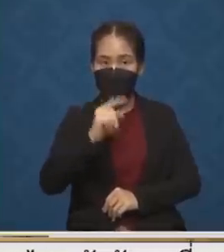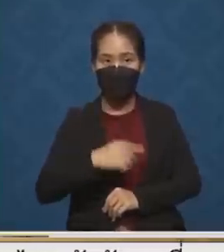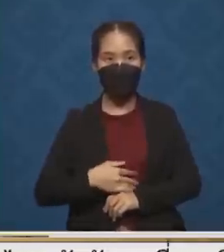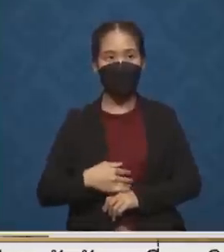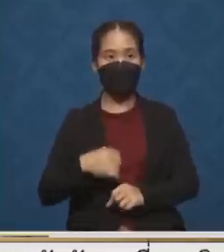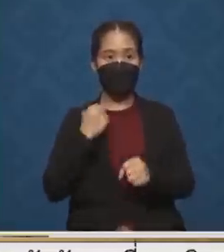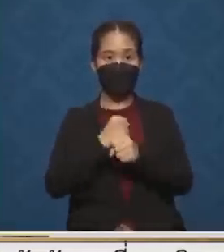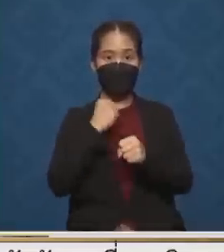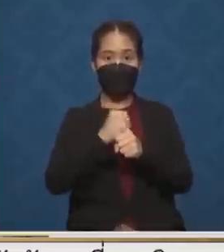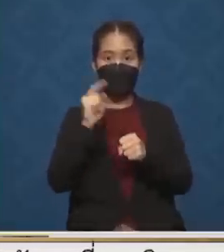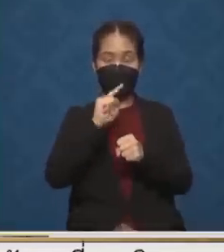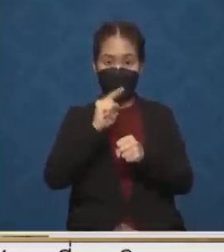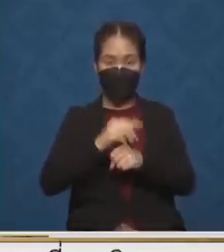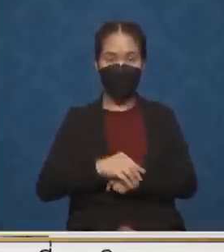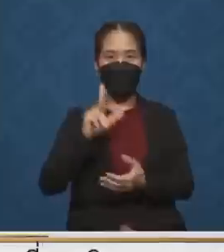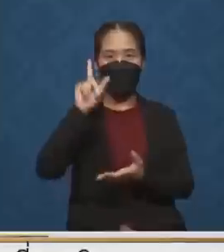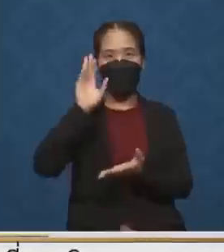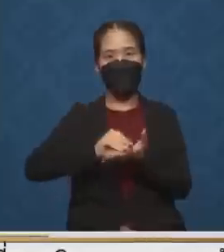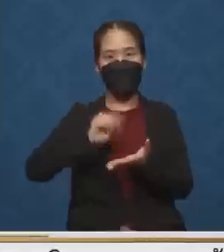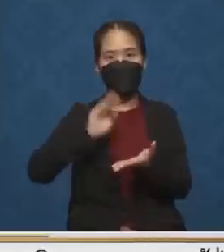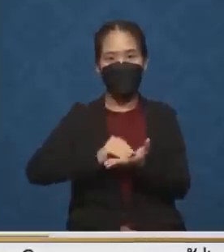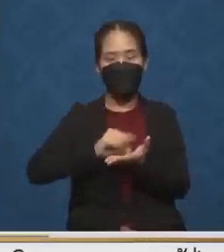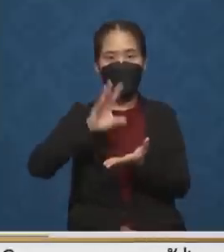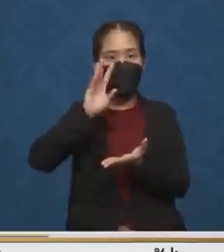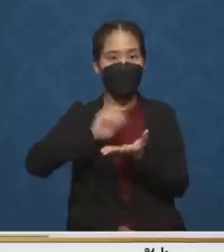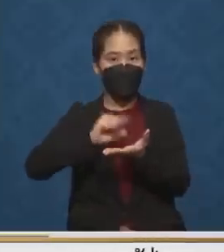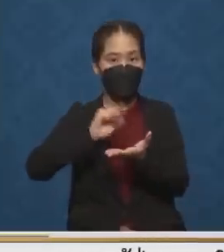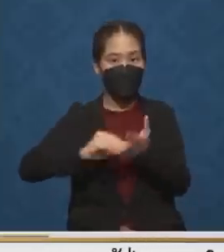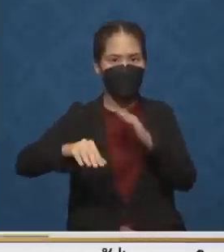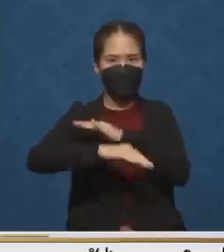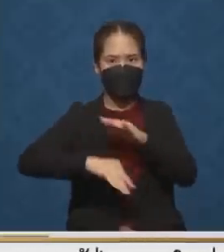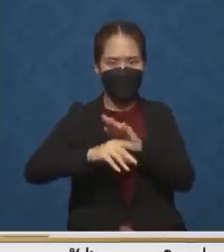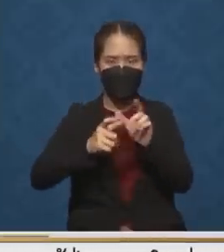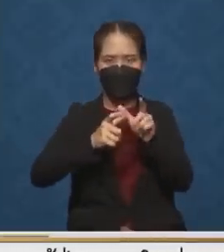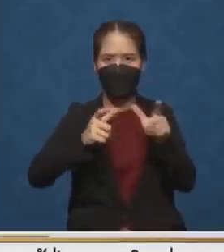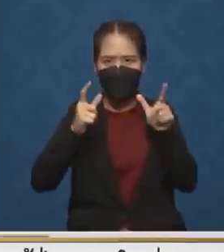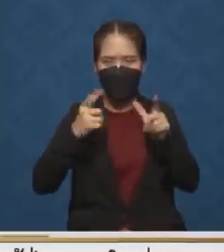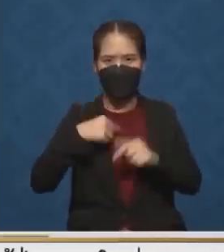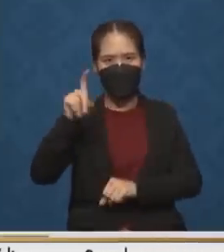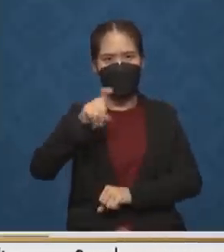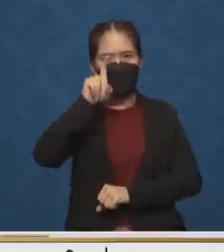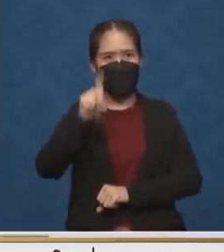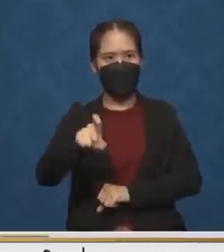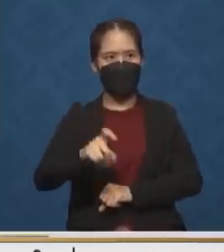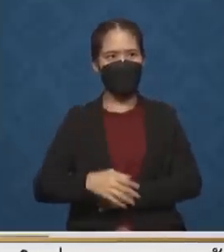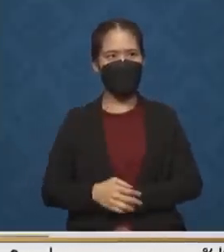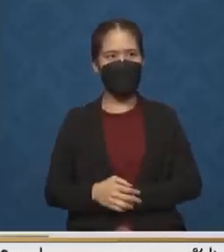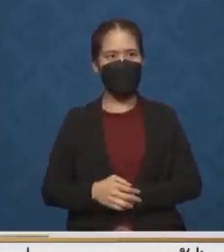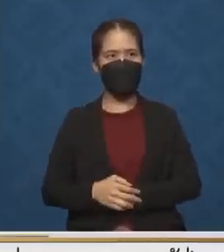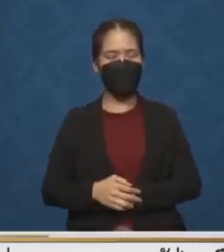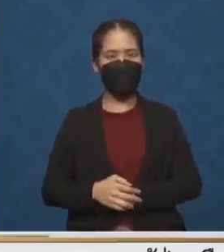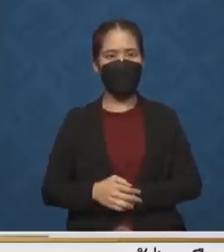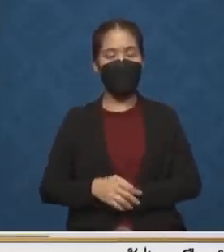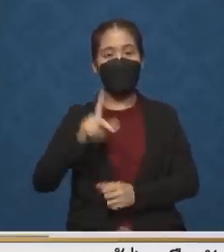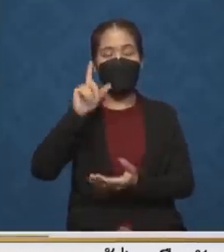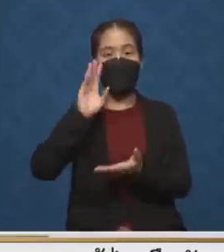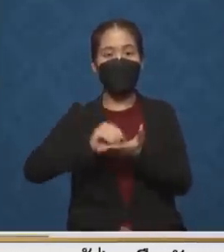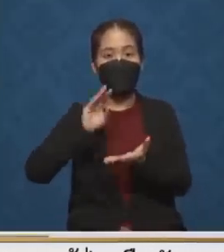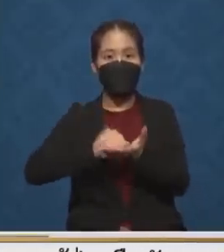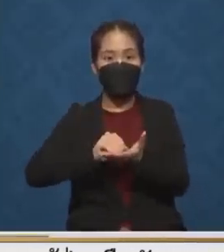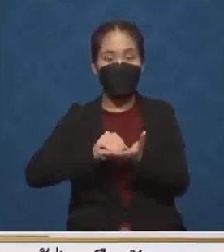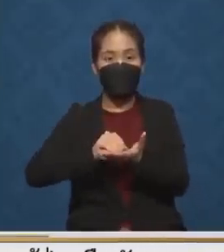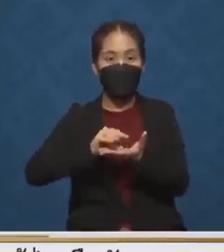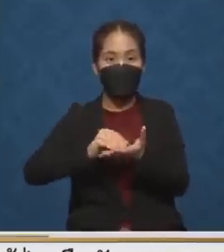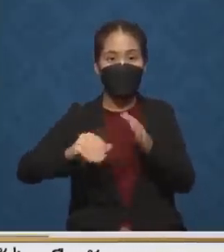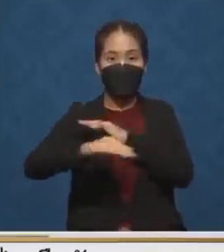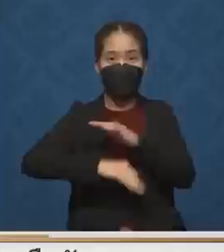แ็ดฟอร์ม BIG DATAถามว่า BIG DATAแพ็ฟอม BIG DATA จะทำอะไรเขาชแจ้งเอง